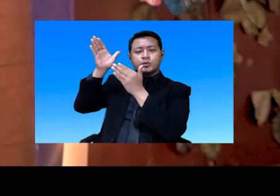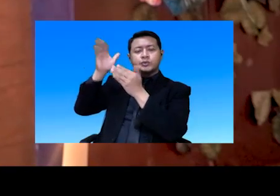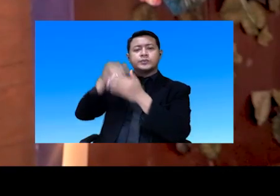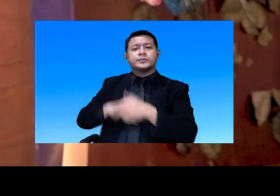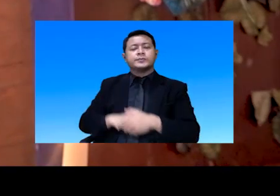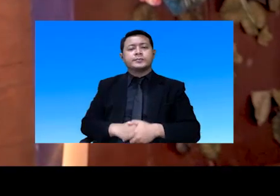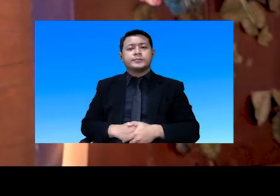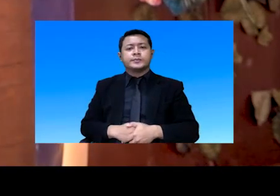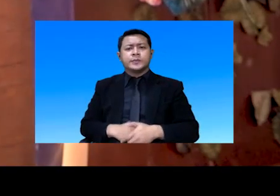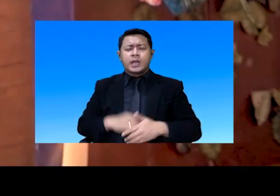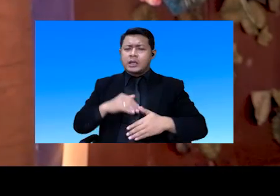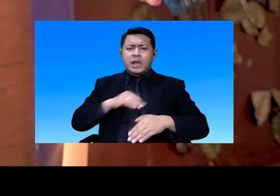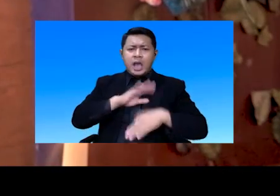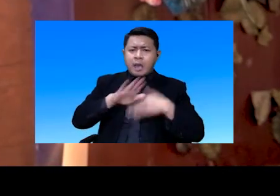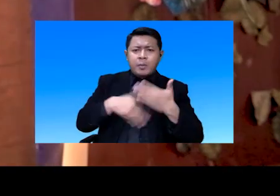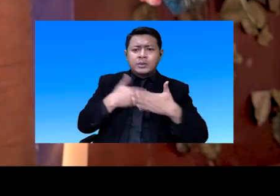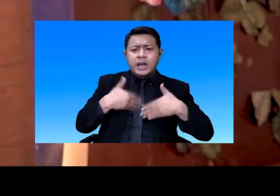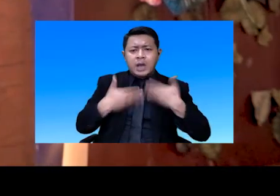Apapun yang saya lakukan saat ini,